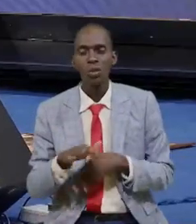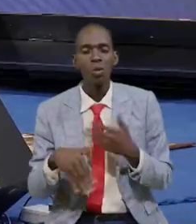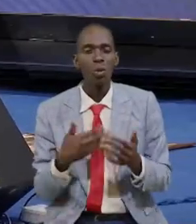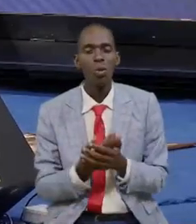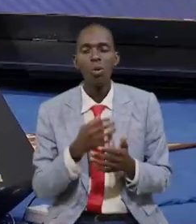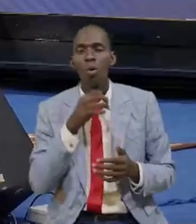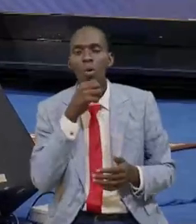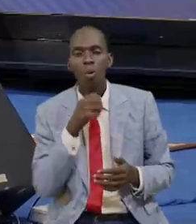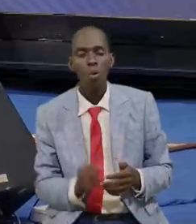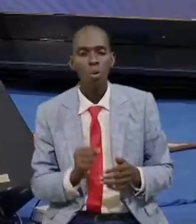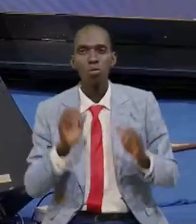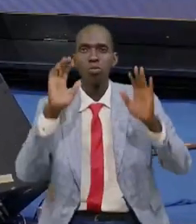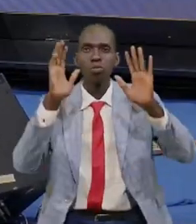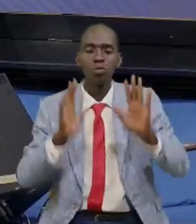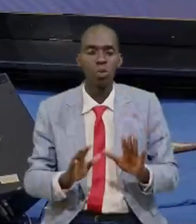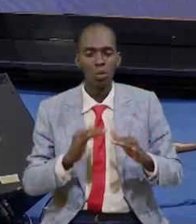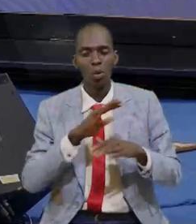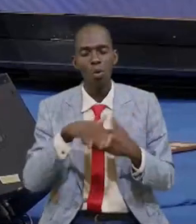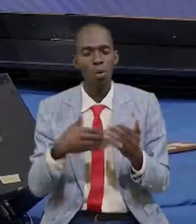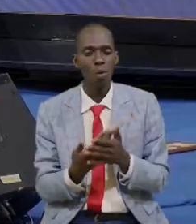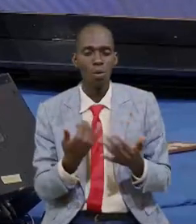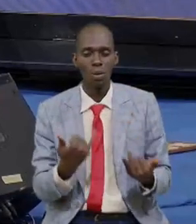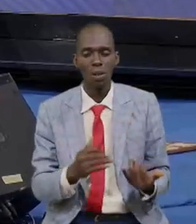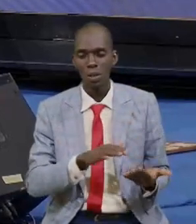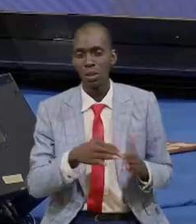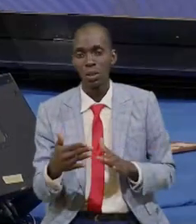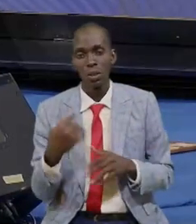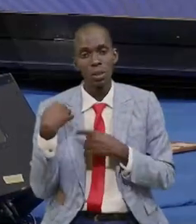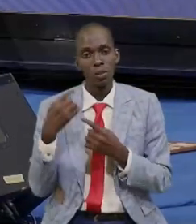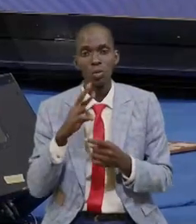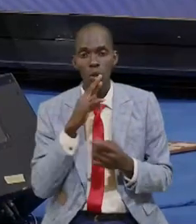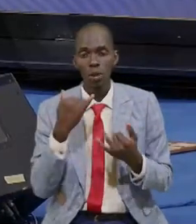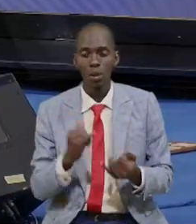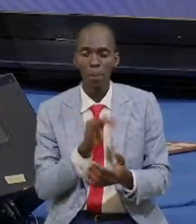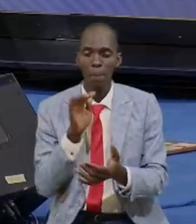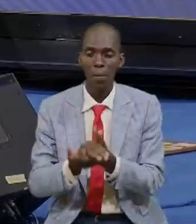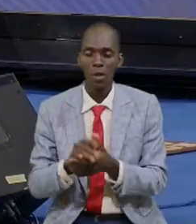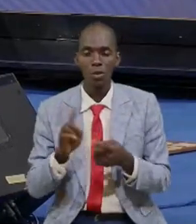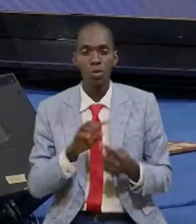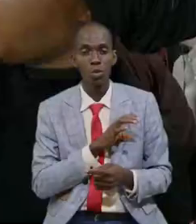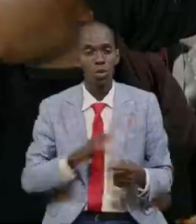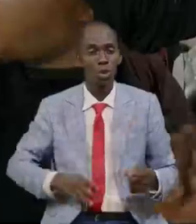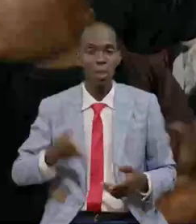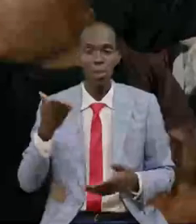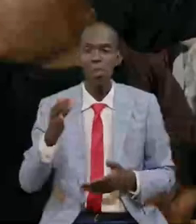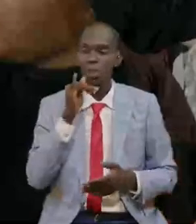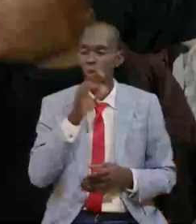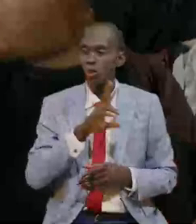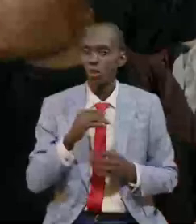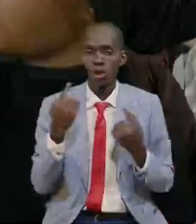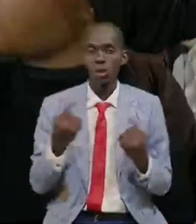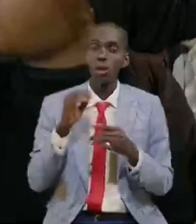l'ancienne calamité est morte. Maintenant, vous êtes mariés à Christ. Il n'y a plus de péché en Christ. Il n'y aura pas de péché dans votre